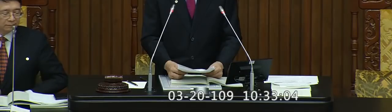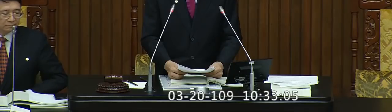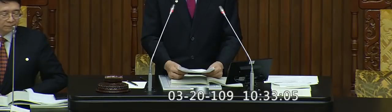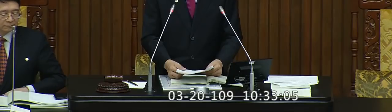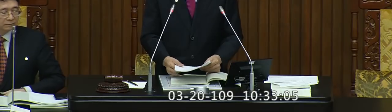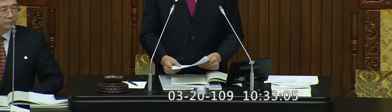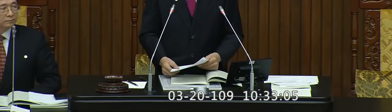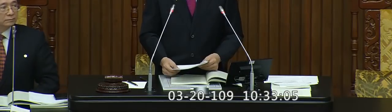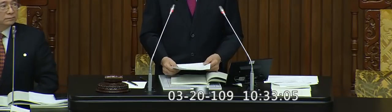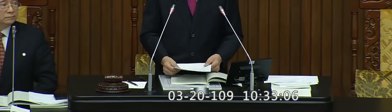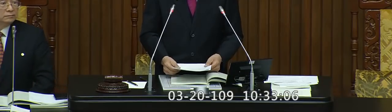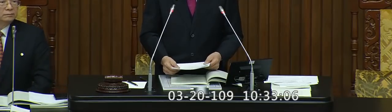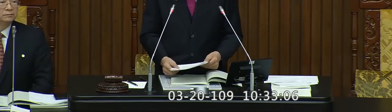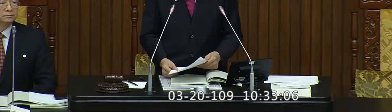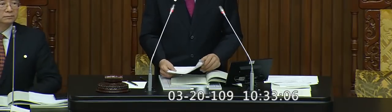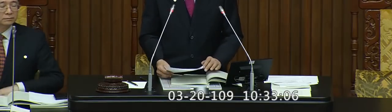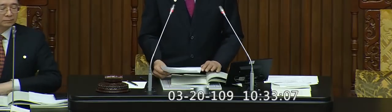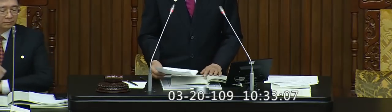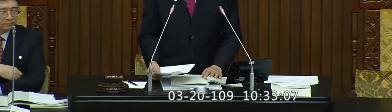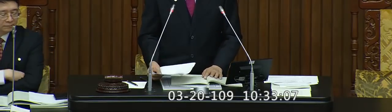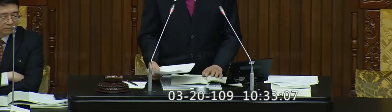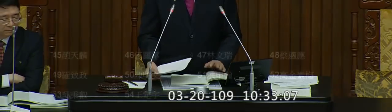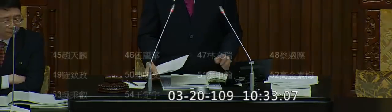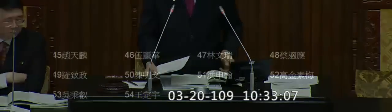首席